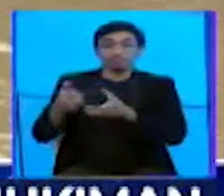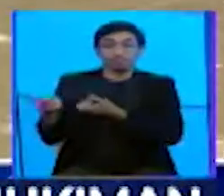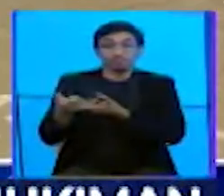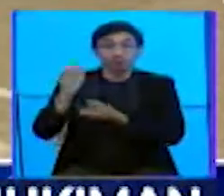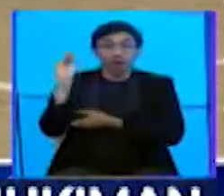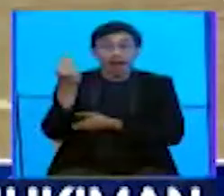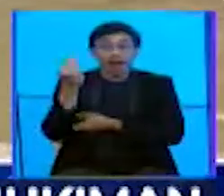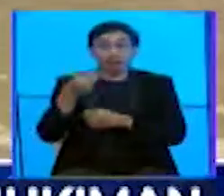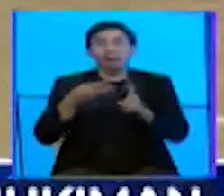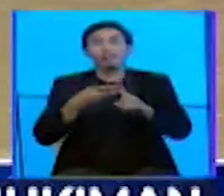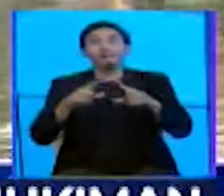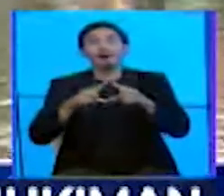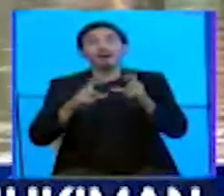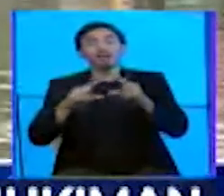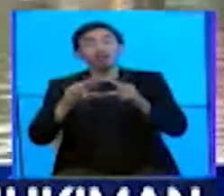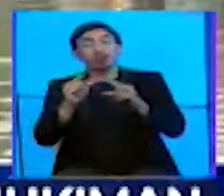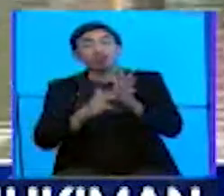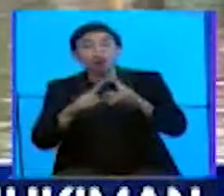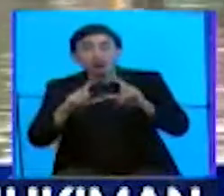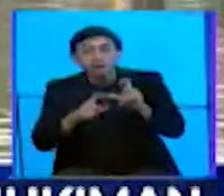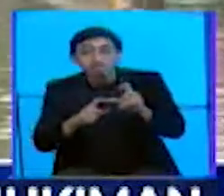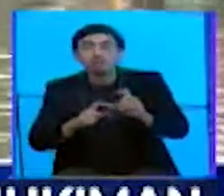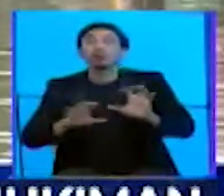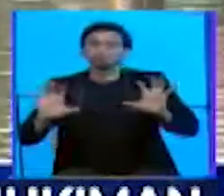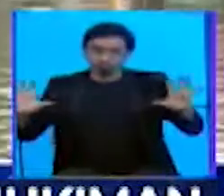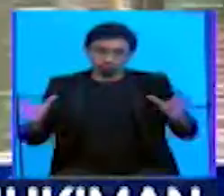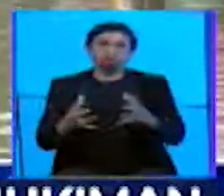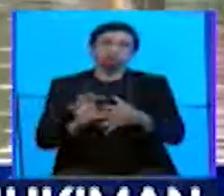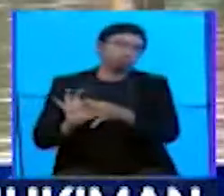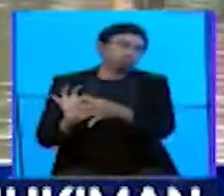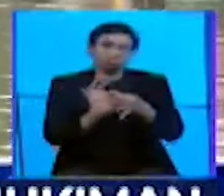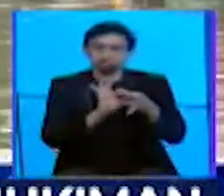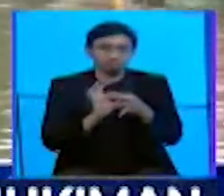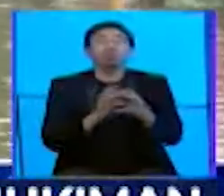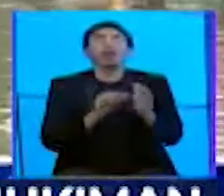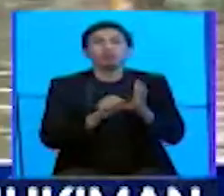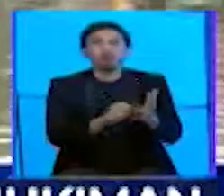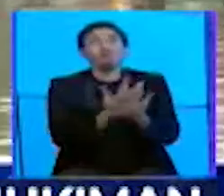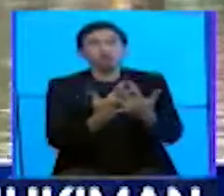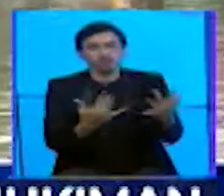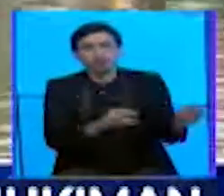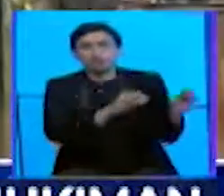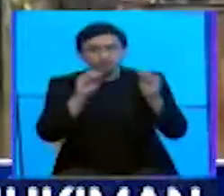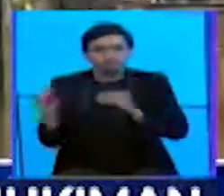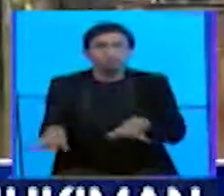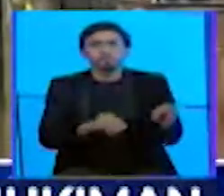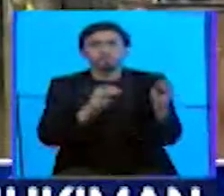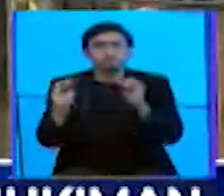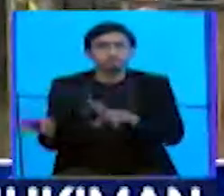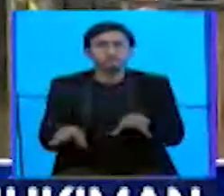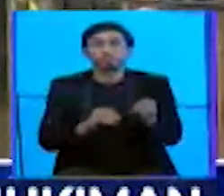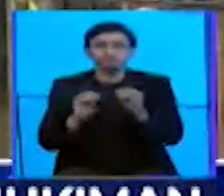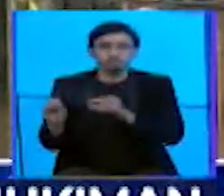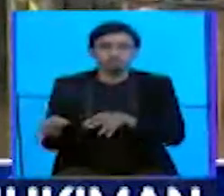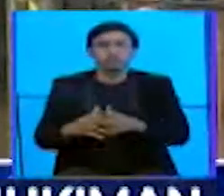Basarnas, dan juga Polairut ini terus mengoptimalkan evakuasi warga di perumahan Pondok Jaya Mampang Prapatan Jakarta Selatan. Dan diketahui memang